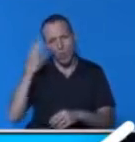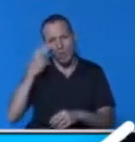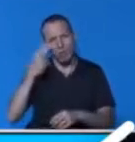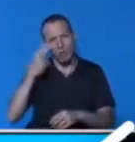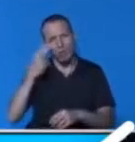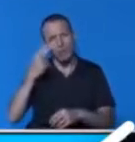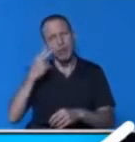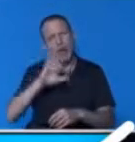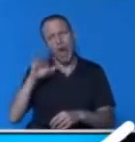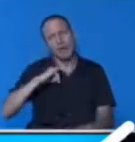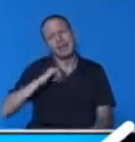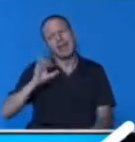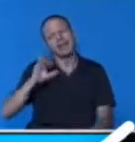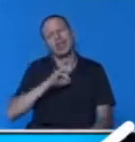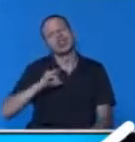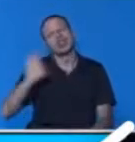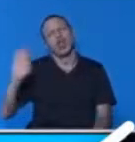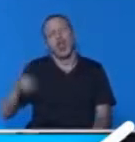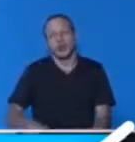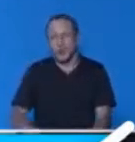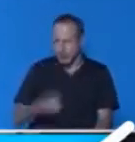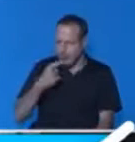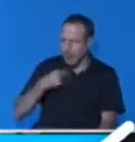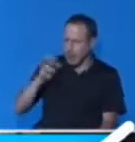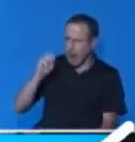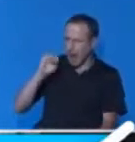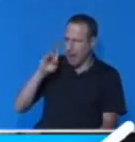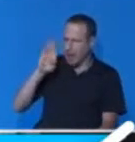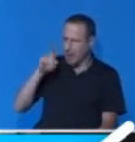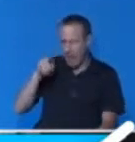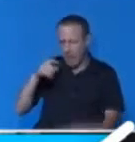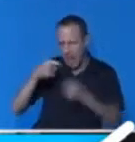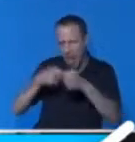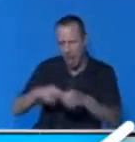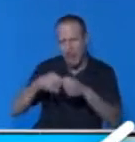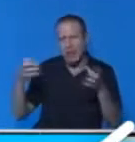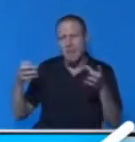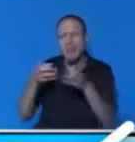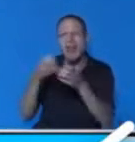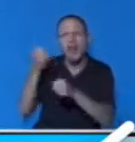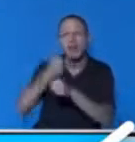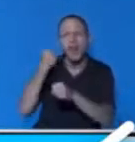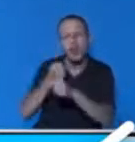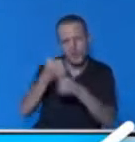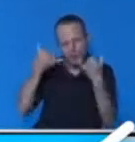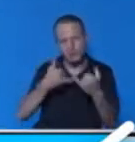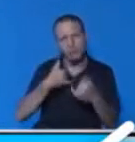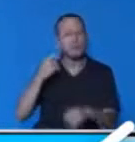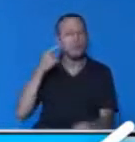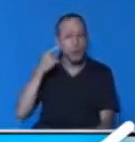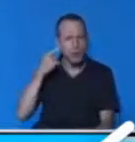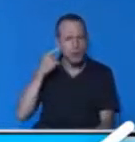ורק מהאינטרס האישי שלו. תגידי, מרב, עכשיו, את חברת מפלגת העבודה, והיום אנחנו